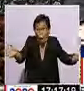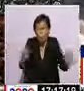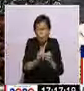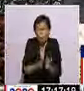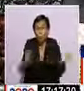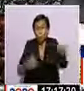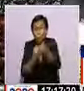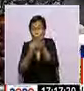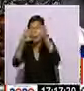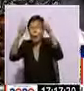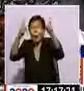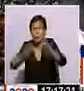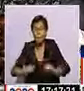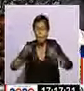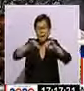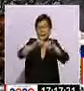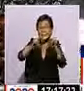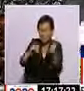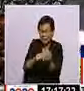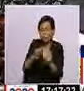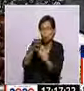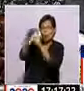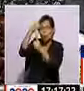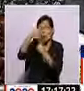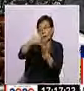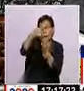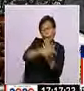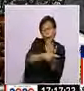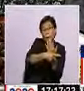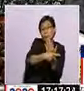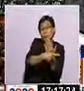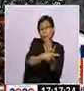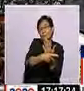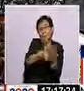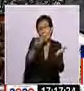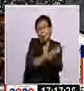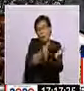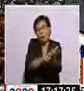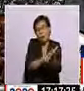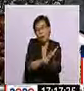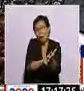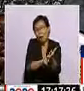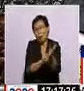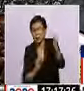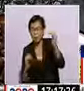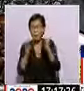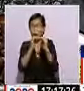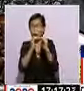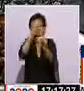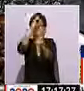tujuan membiayai pendidikan di peringkat sijil, khususnya bagi program yang diakreditasikan selari dengan